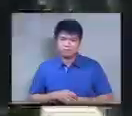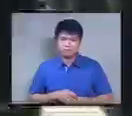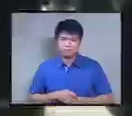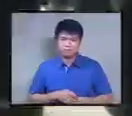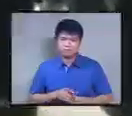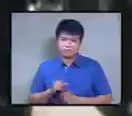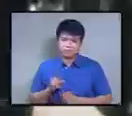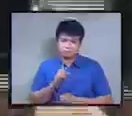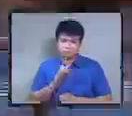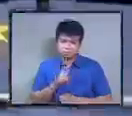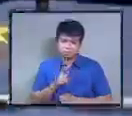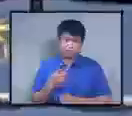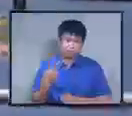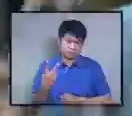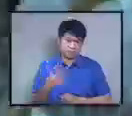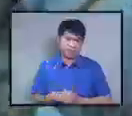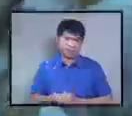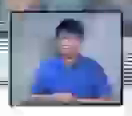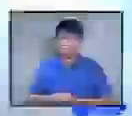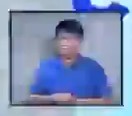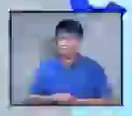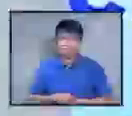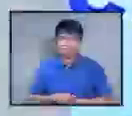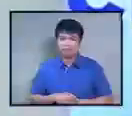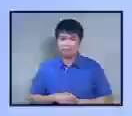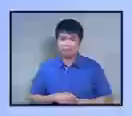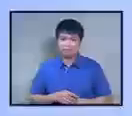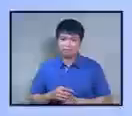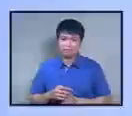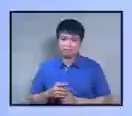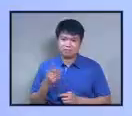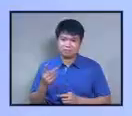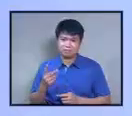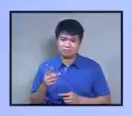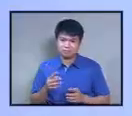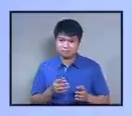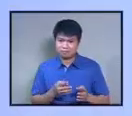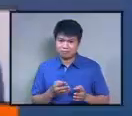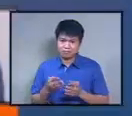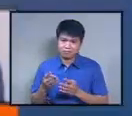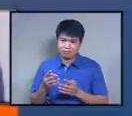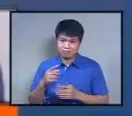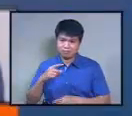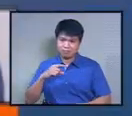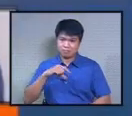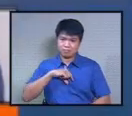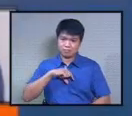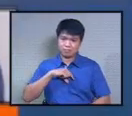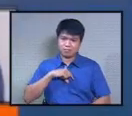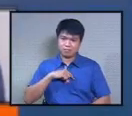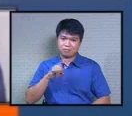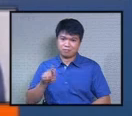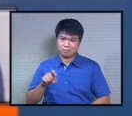eh. Actually, dalawa. At medyo nakakapanghina na ang nagdadala sa atin ng mga medalya, kailangan pang manawagan